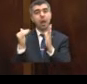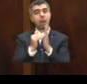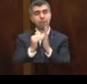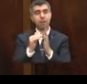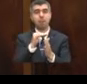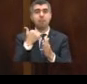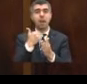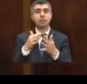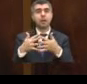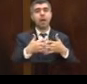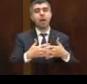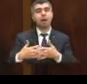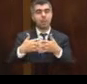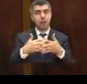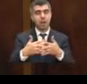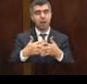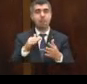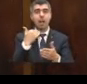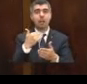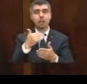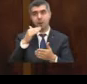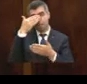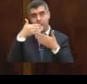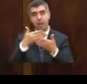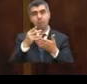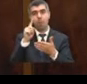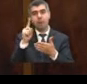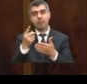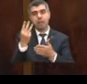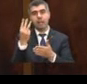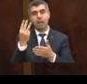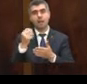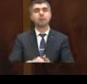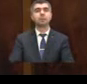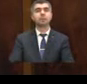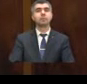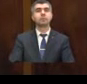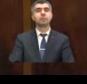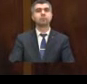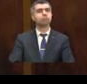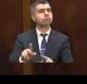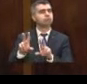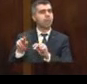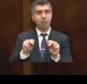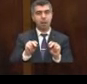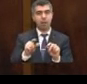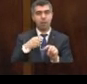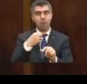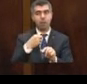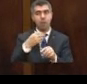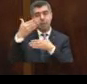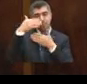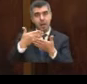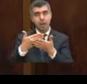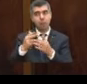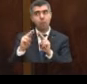الممات في المغرب 1.6 ونسبة المتعافين 78%. فلا مجال للمقارنة مع المغرب ودول